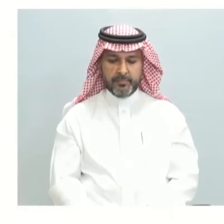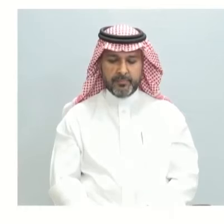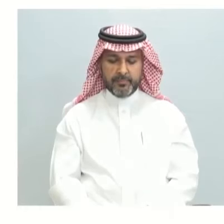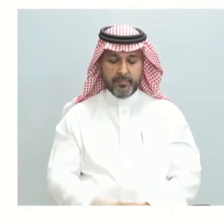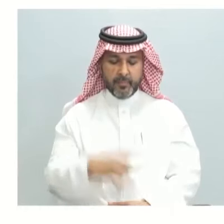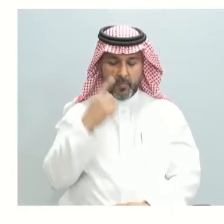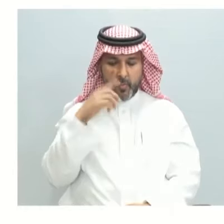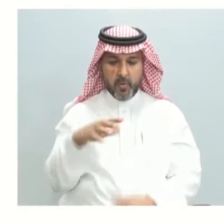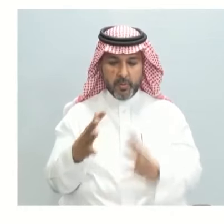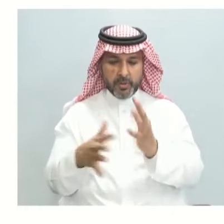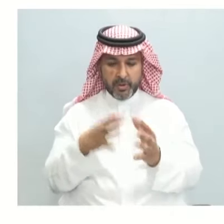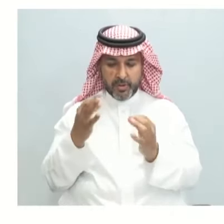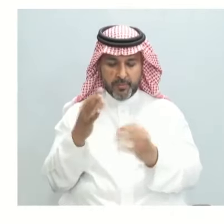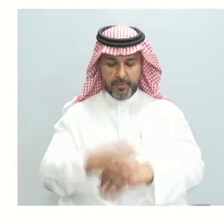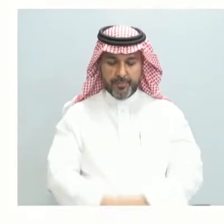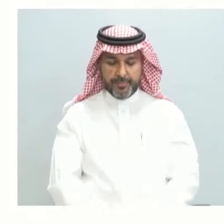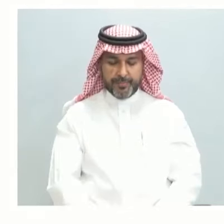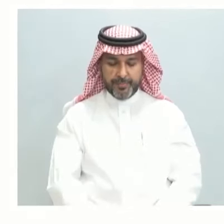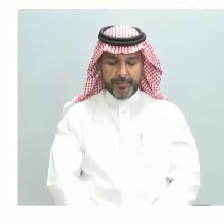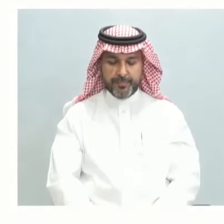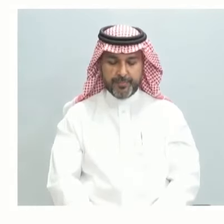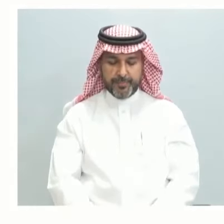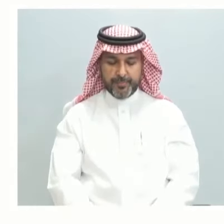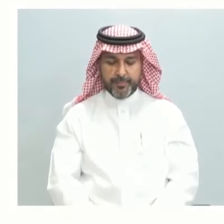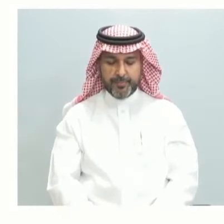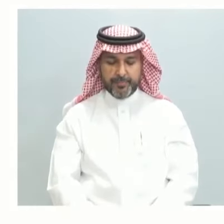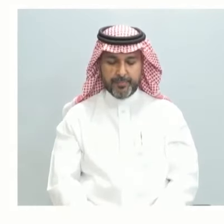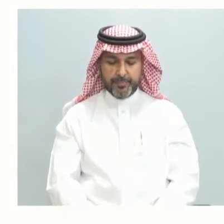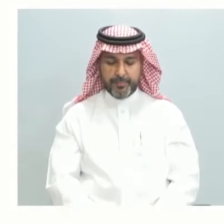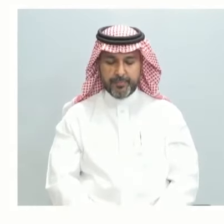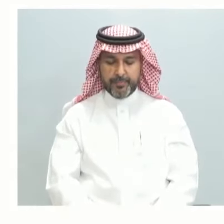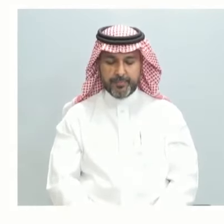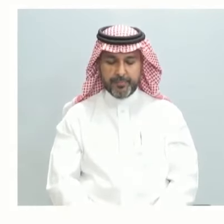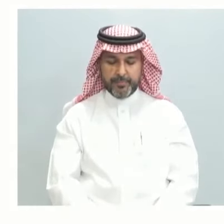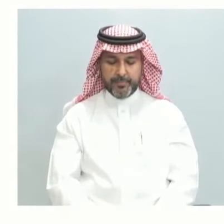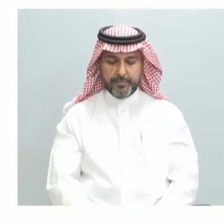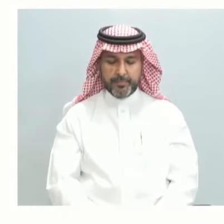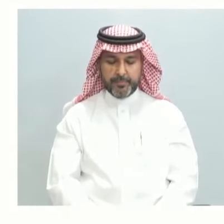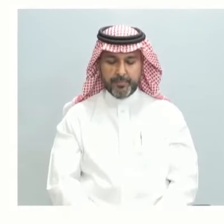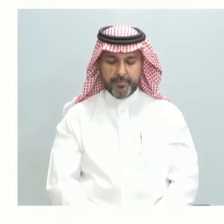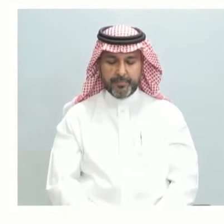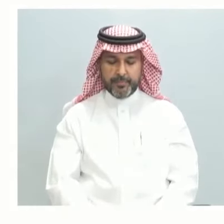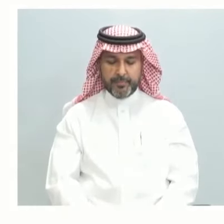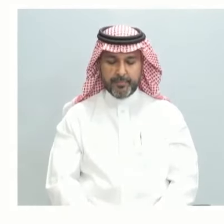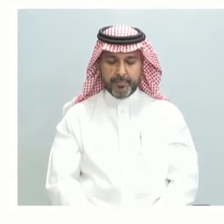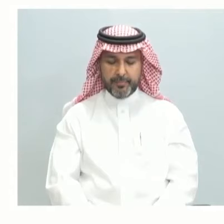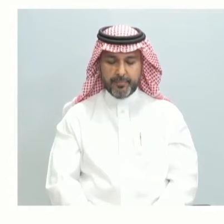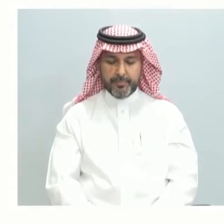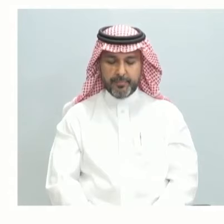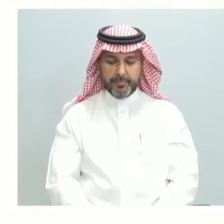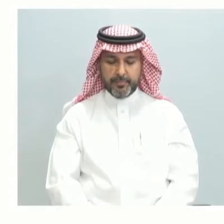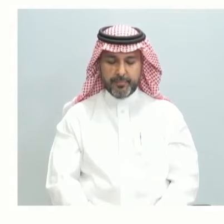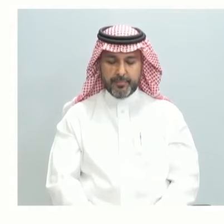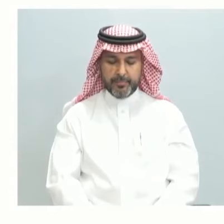وننتبه للاشارات اذا هنا هذه القيمه التي تبقى في الحد الاول وهنا القيمه التي تبقى في الحد الثاني ولا